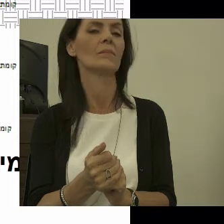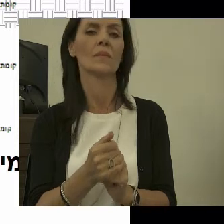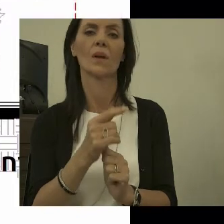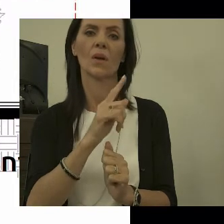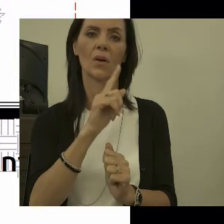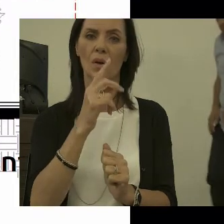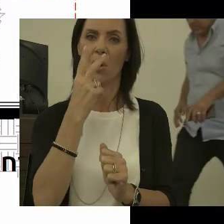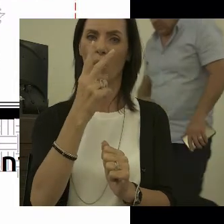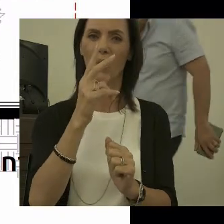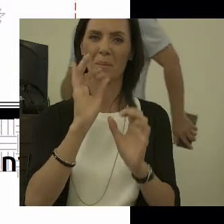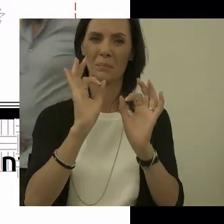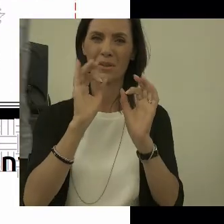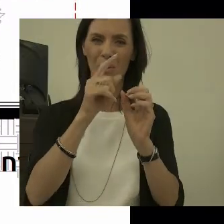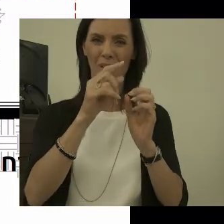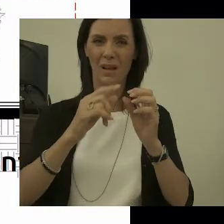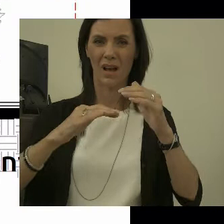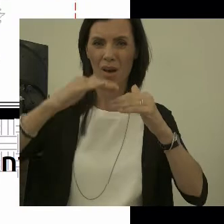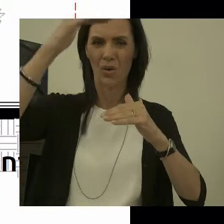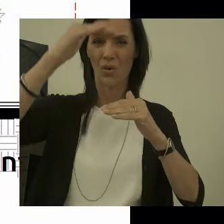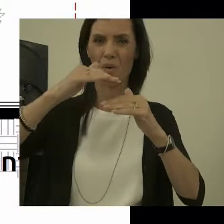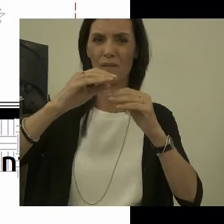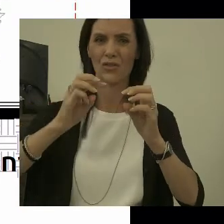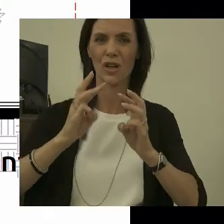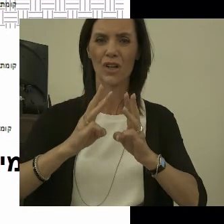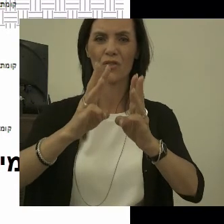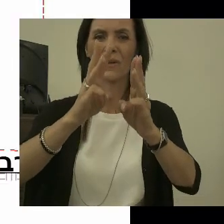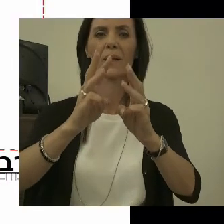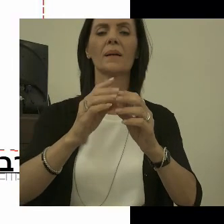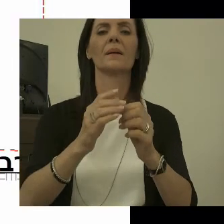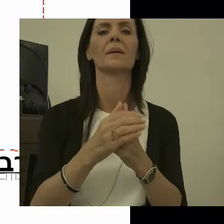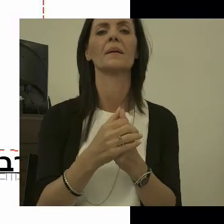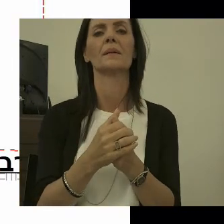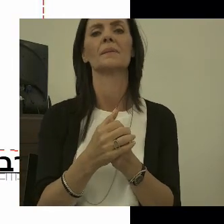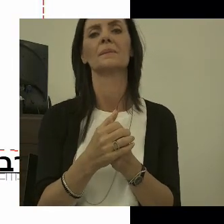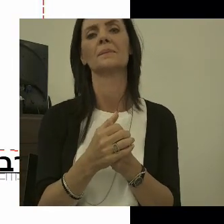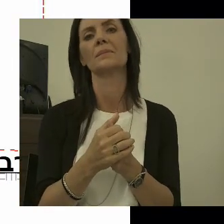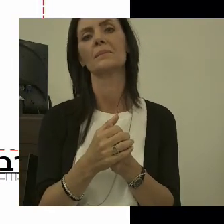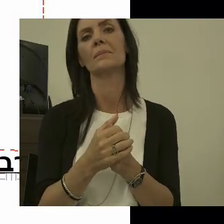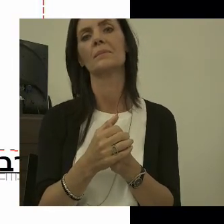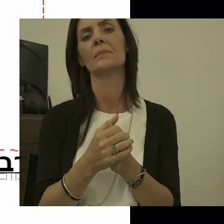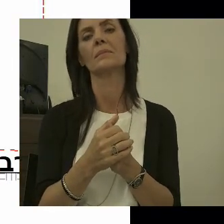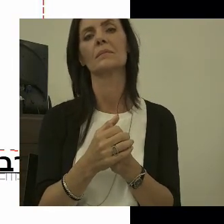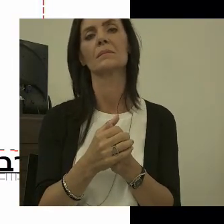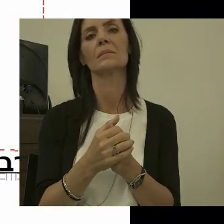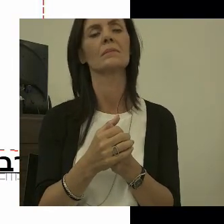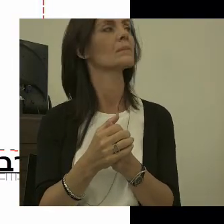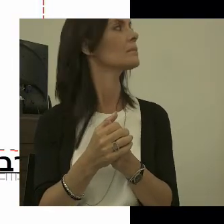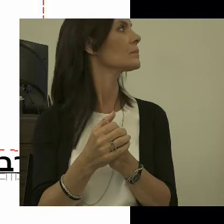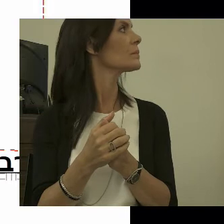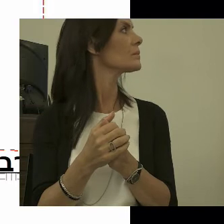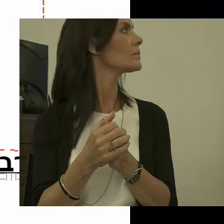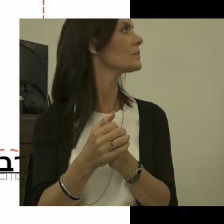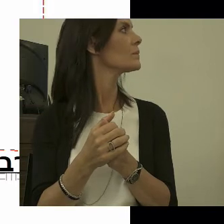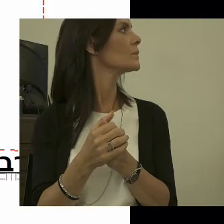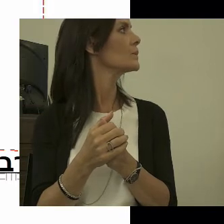רואים פה את בדיוק את הגובה של השביל, זה חתך, זה חזית מהרחוב, זה אולי הכי ממחיש,